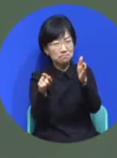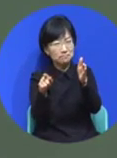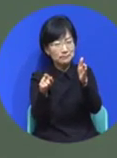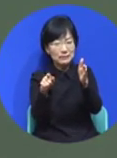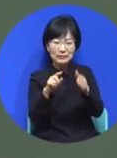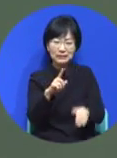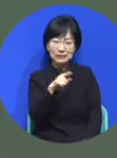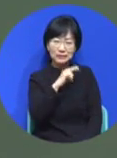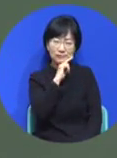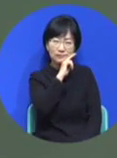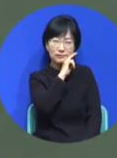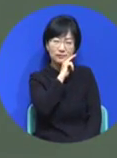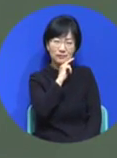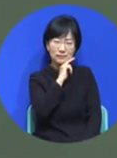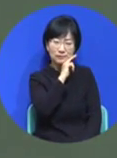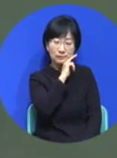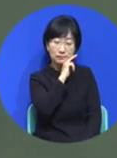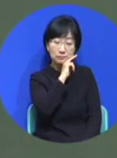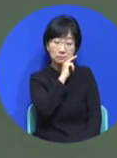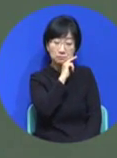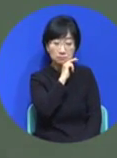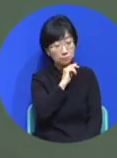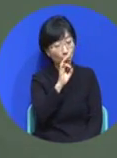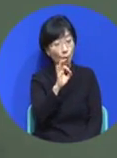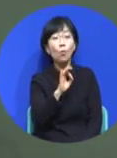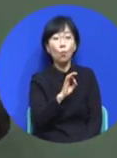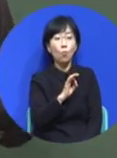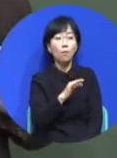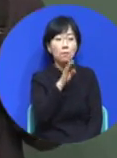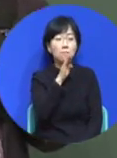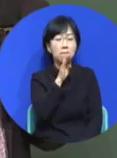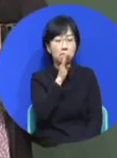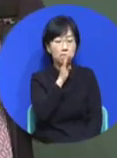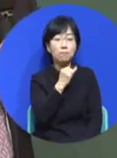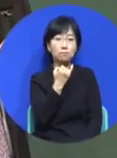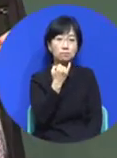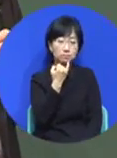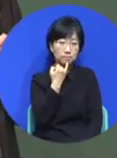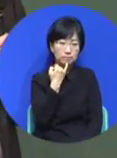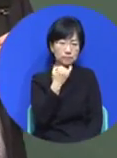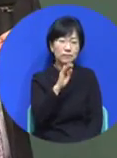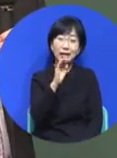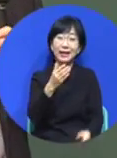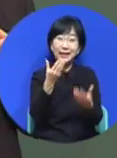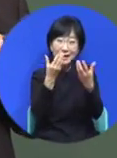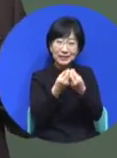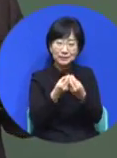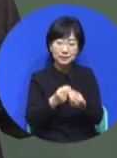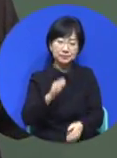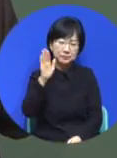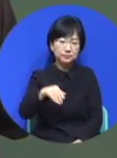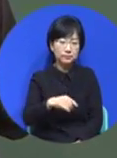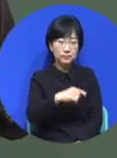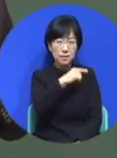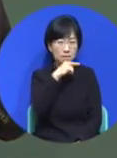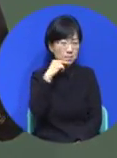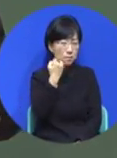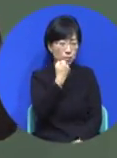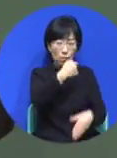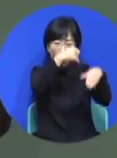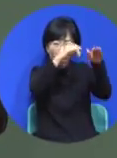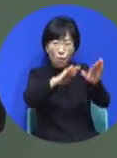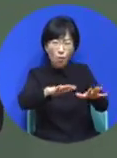more logical. 그러니까 말이 된다니까요. Because it makes sense. 우리가 어떻게 홍해를 건넙니까? 이게 말이